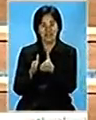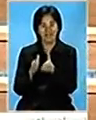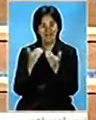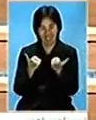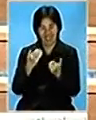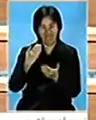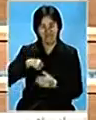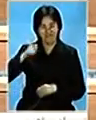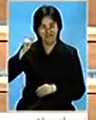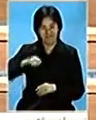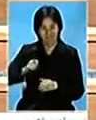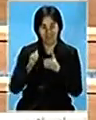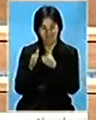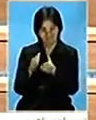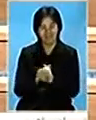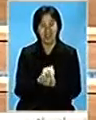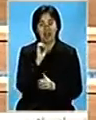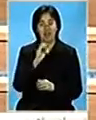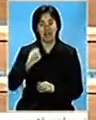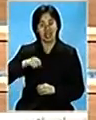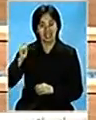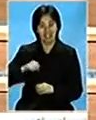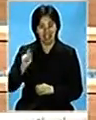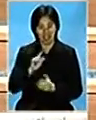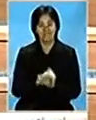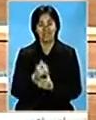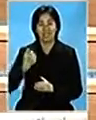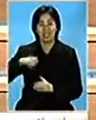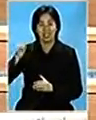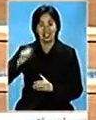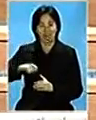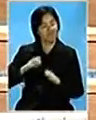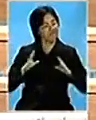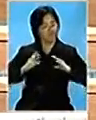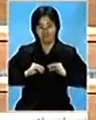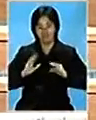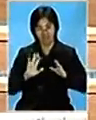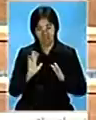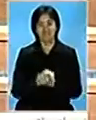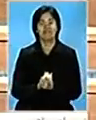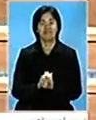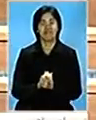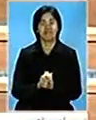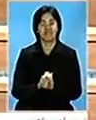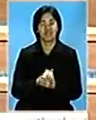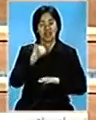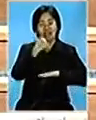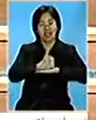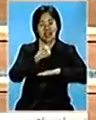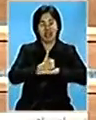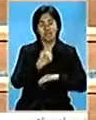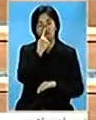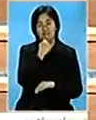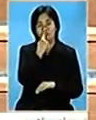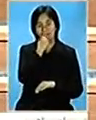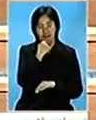าลบอกว่าศาลปฏิเสธไม่ให้แกนนำเสื้อแดงเ